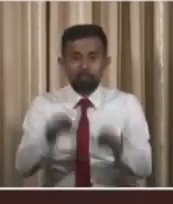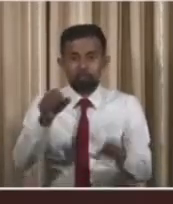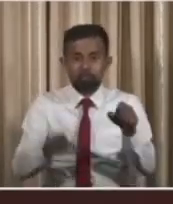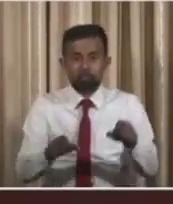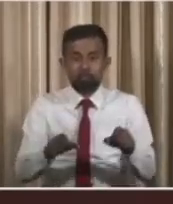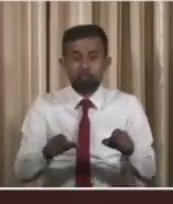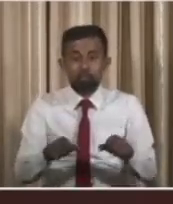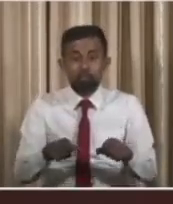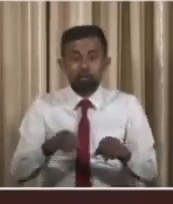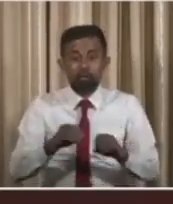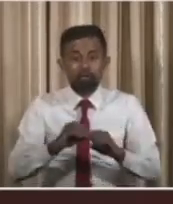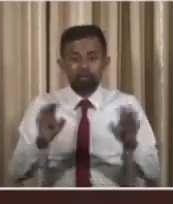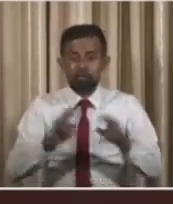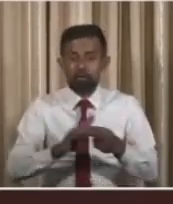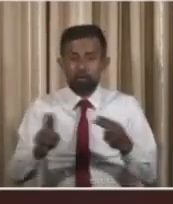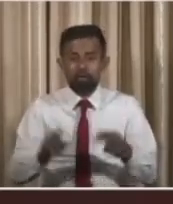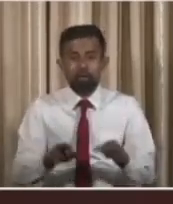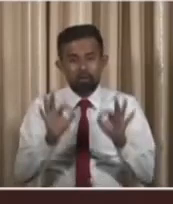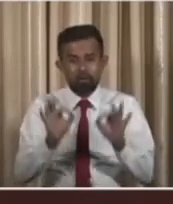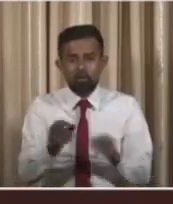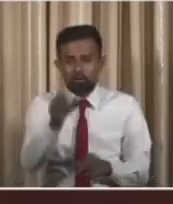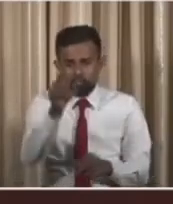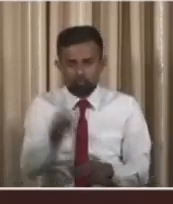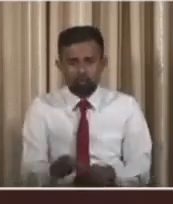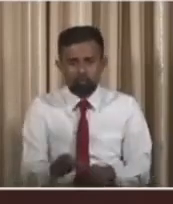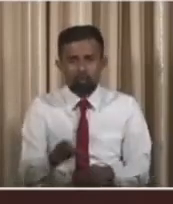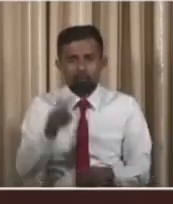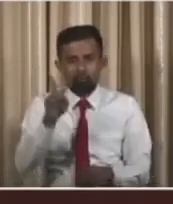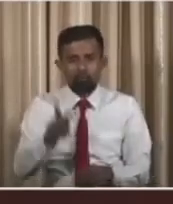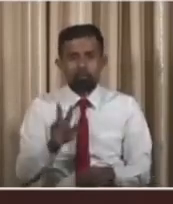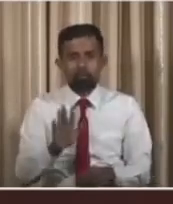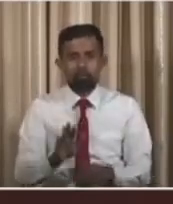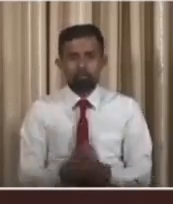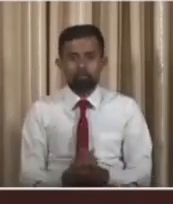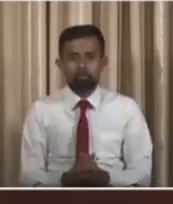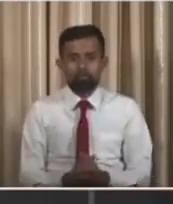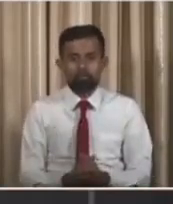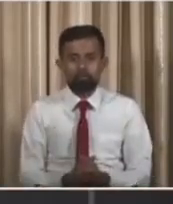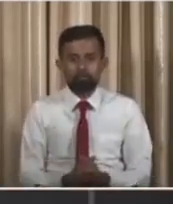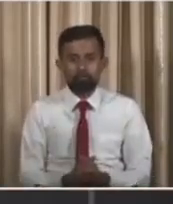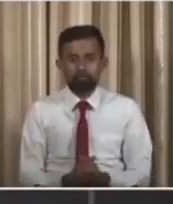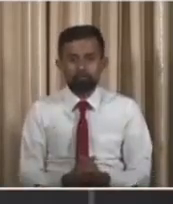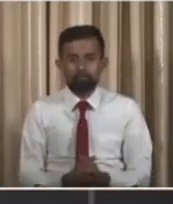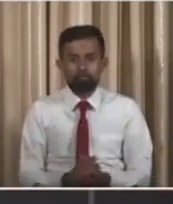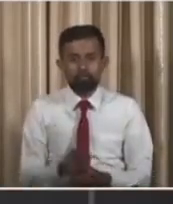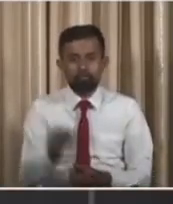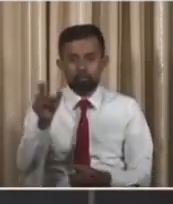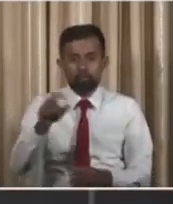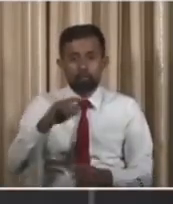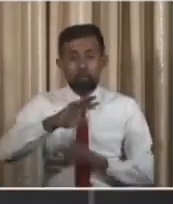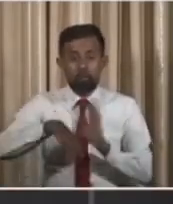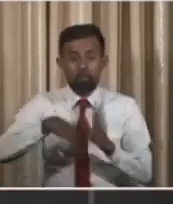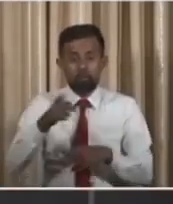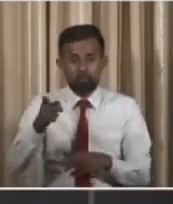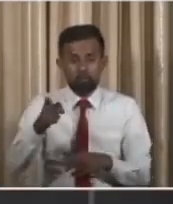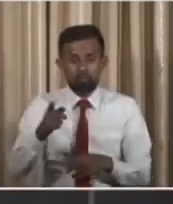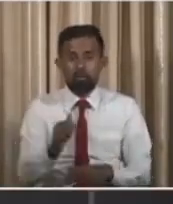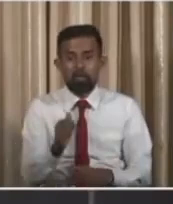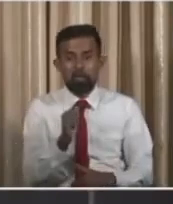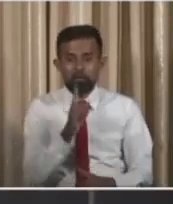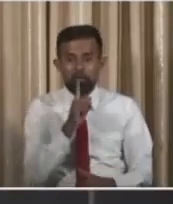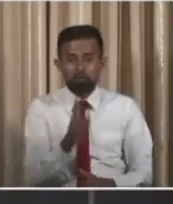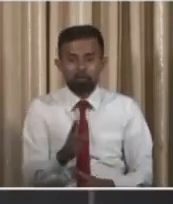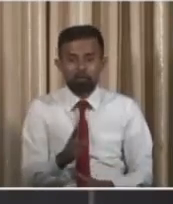කරන කැන්වසිං එකක් මේක කරන්න එපා. හරිද? අපි ඔබතුමා ගැන එහෙම විශ්වාසයක් තියන් ඉන්නේ. හරි. නෑ මෙතුමාට පොඩ්ඩක් පැටලුණා. මං ඇයි